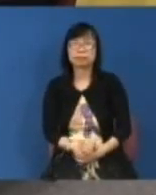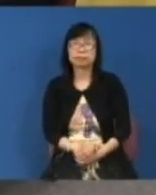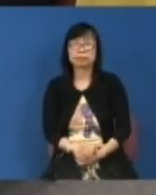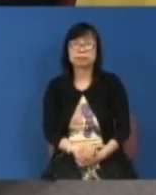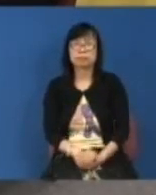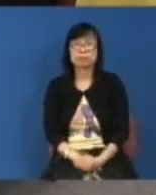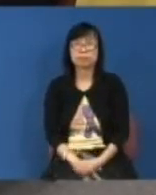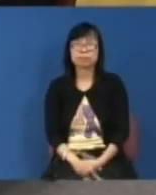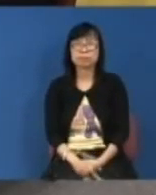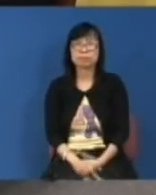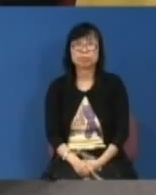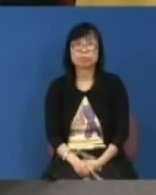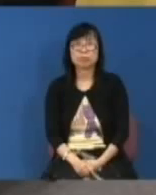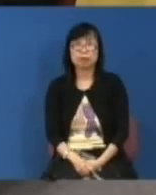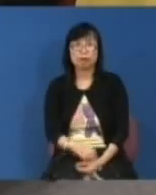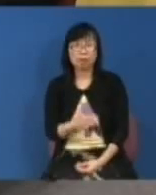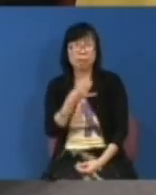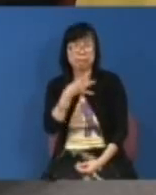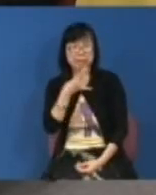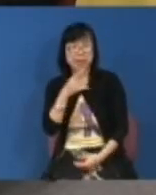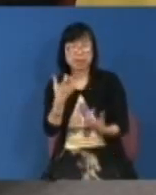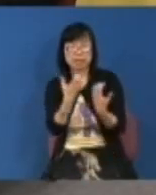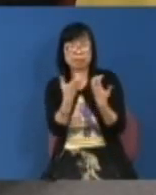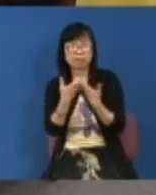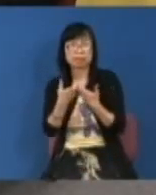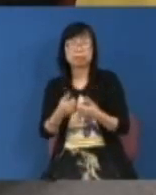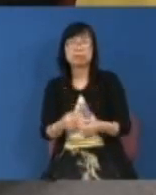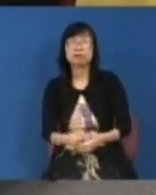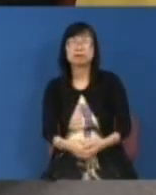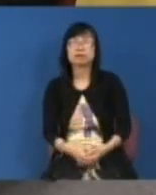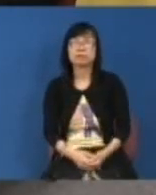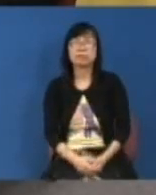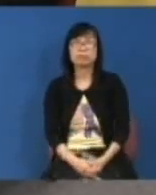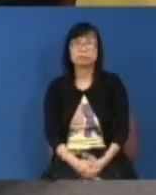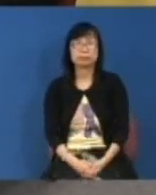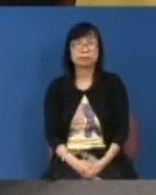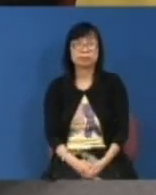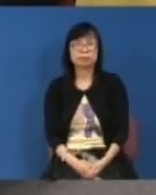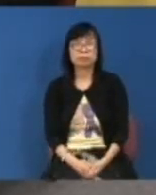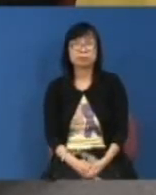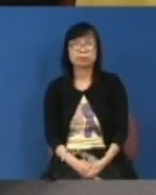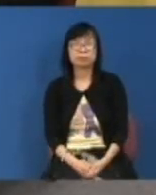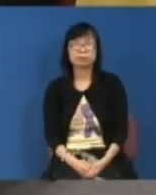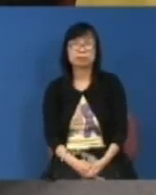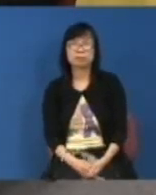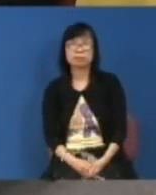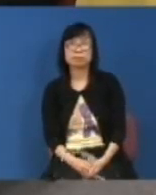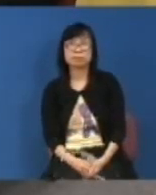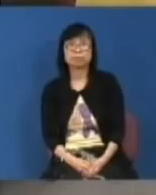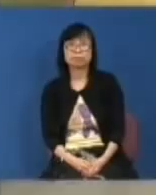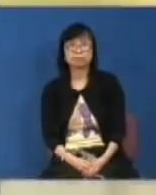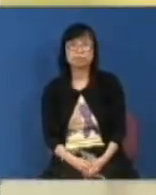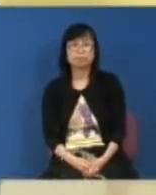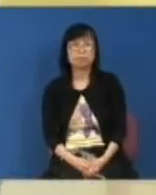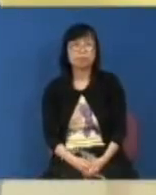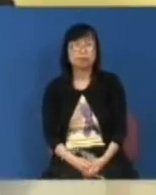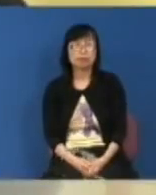係咪？都未計嗰啲啦，我冇計啊！